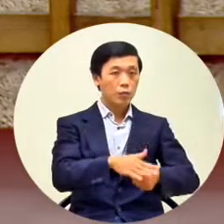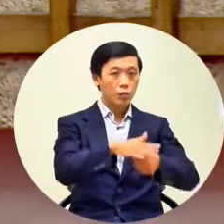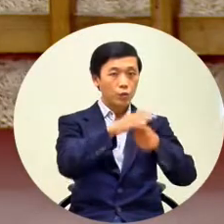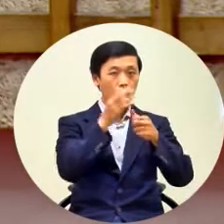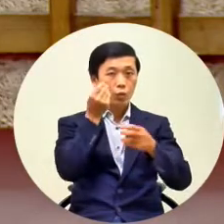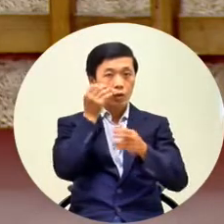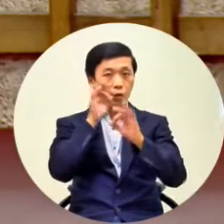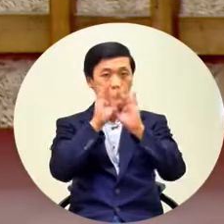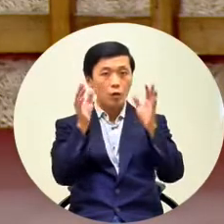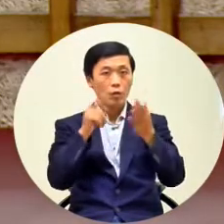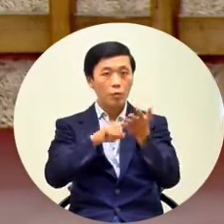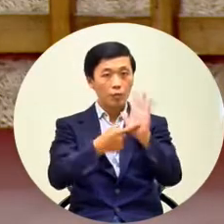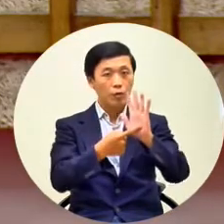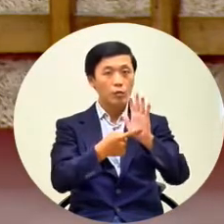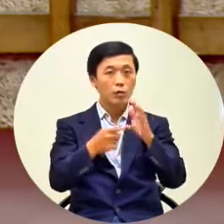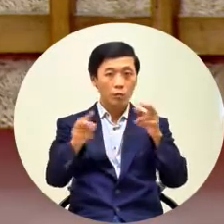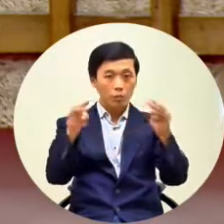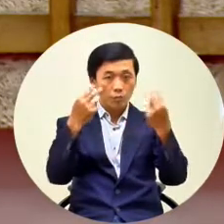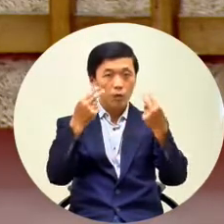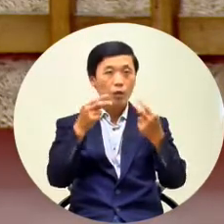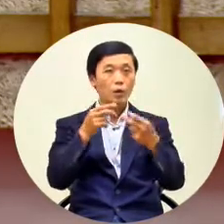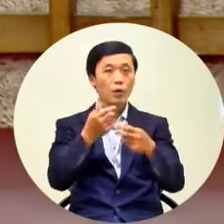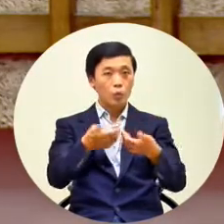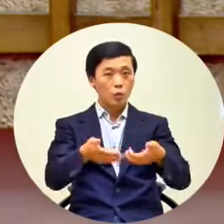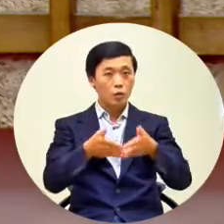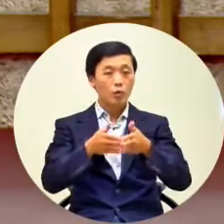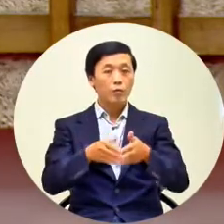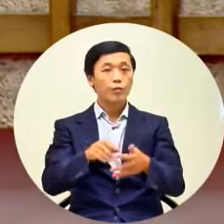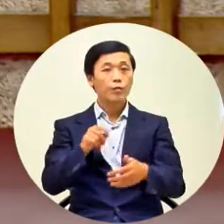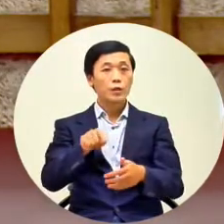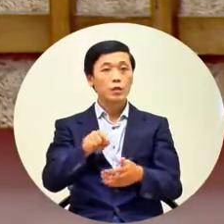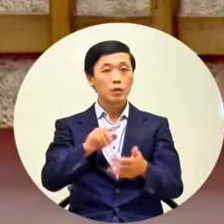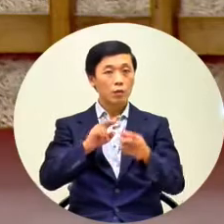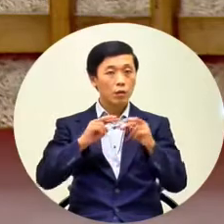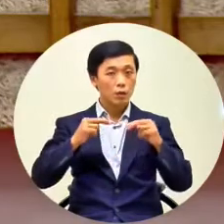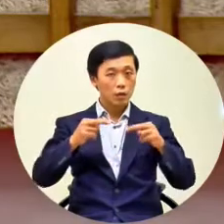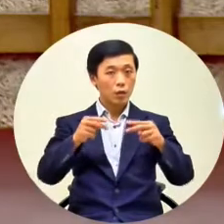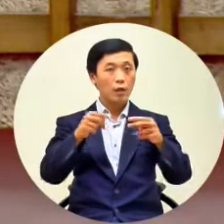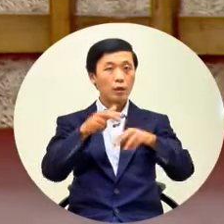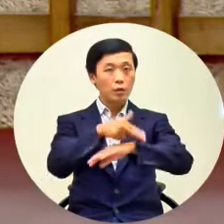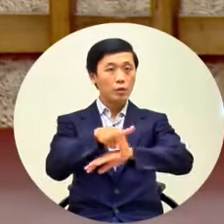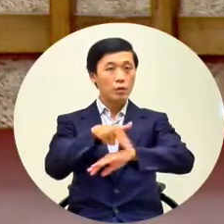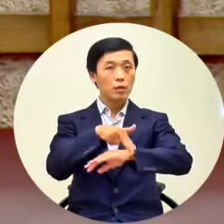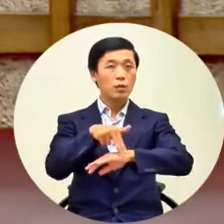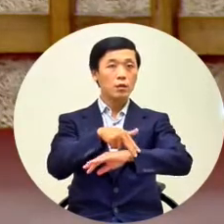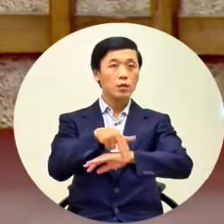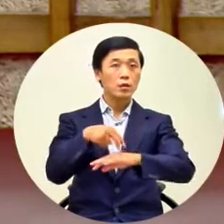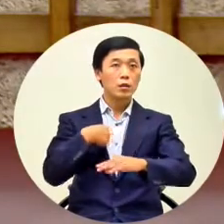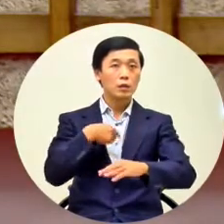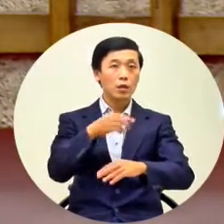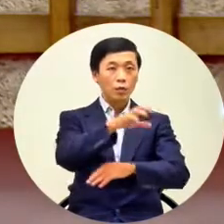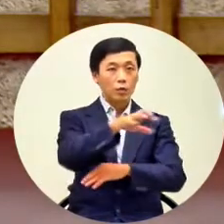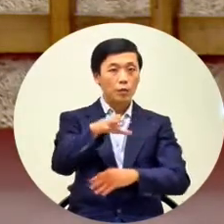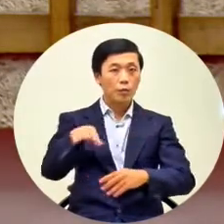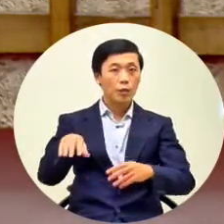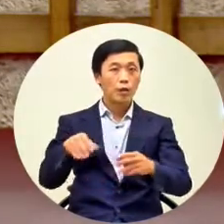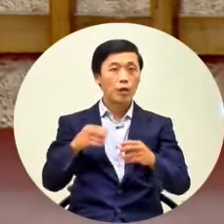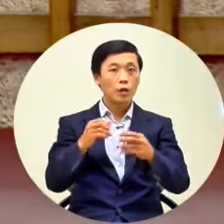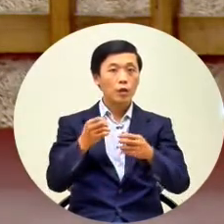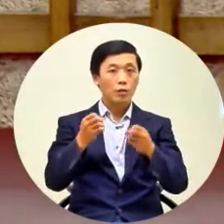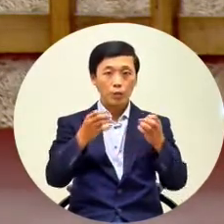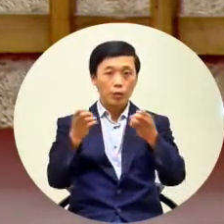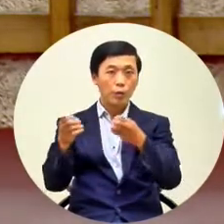象一个很重要的亮点。那这里呢，因为这样变更设计和我们这样地方倡议之后呢，我们发现一个问